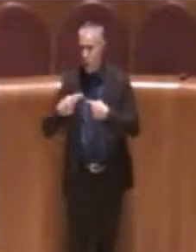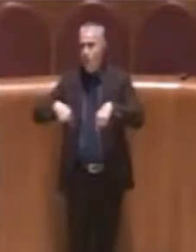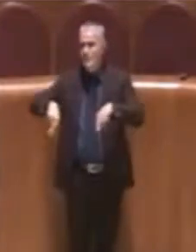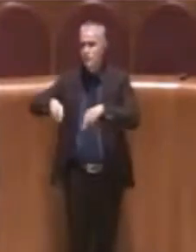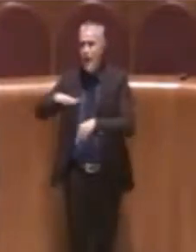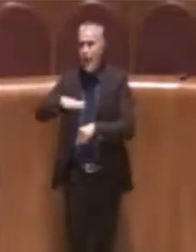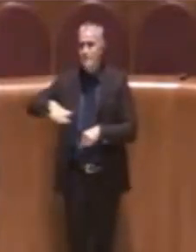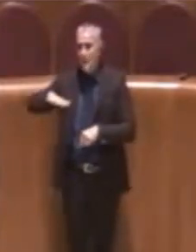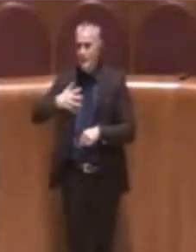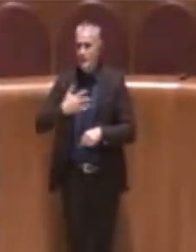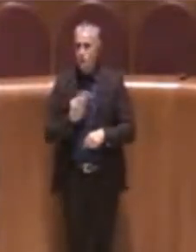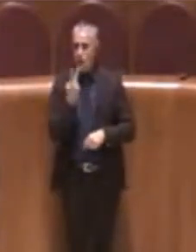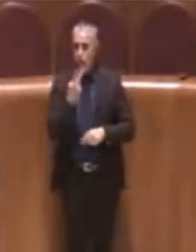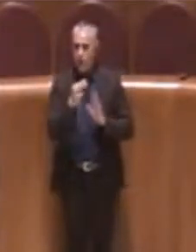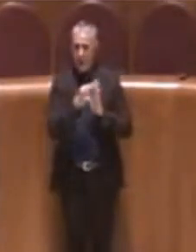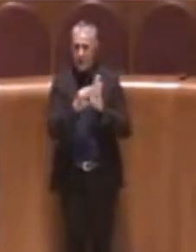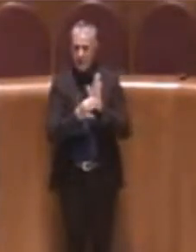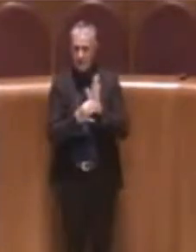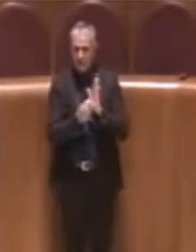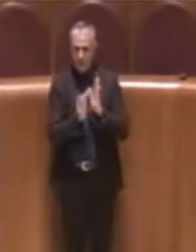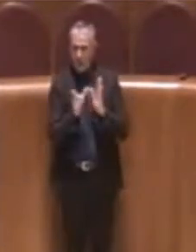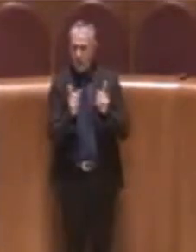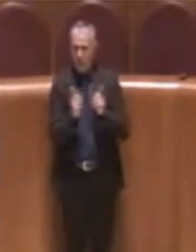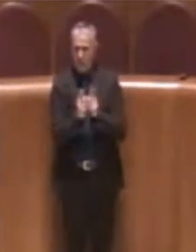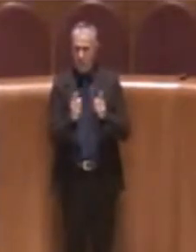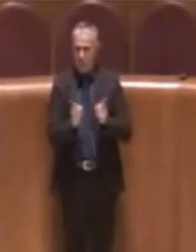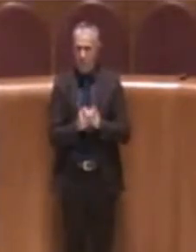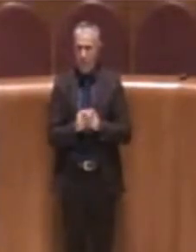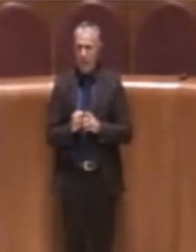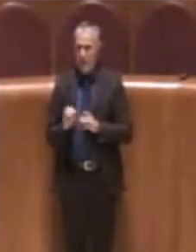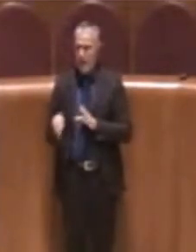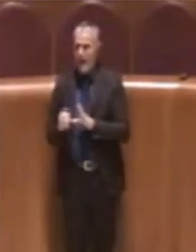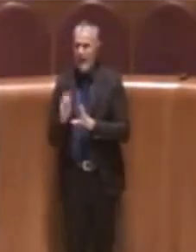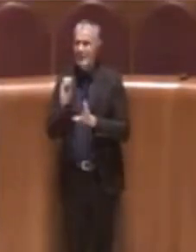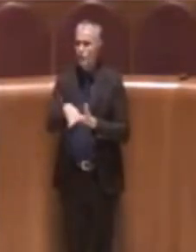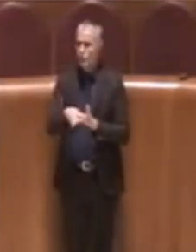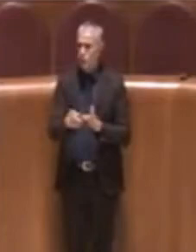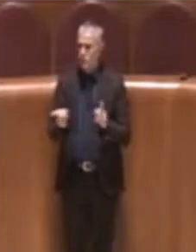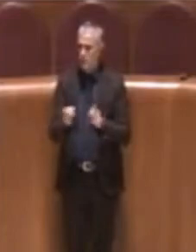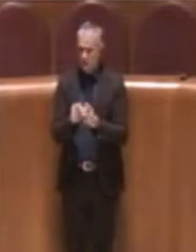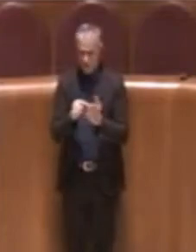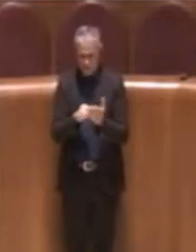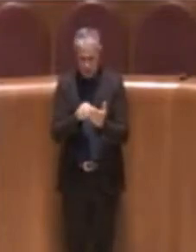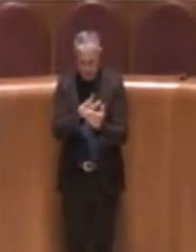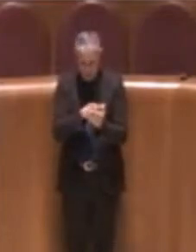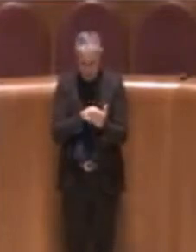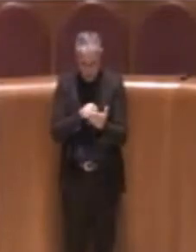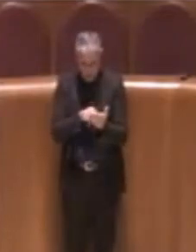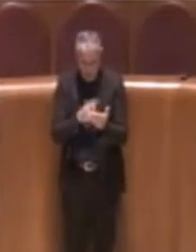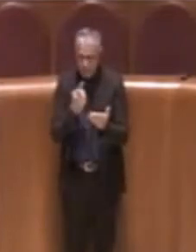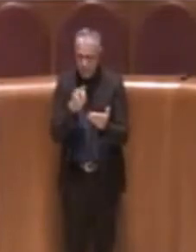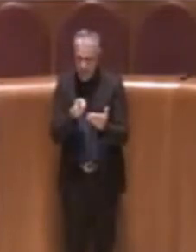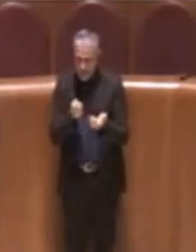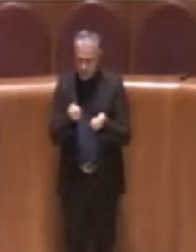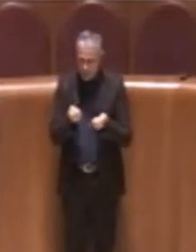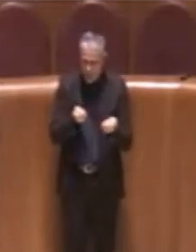2 articoletti con 4 parole che parlano di rifiuti, ma non entrano nel merito della gestione dei